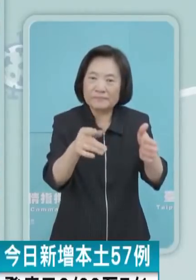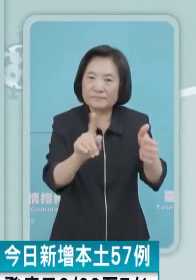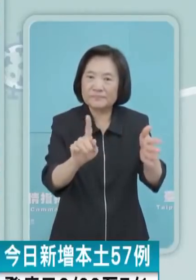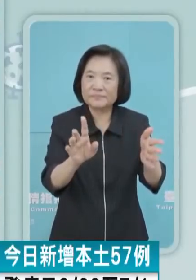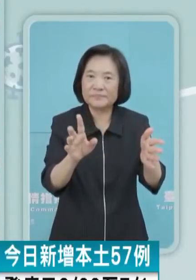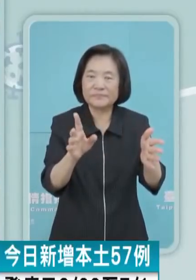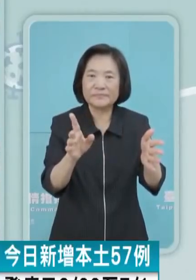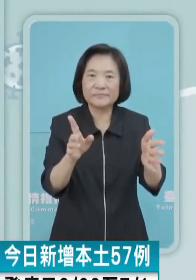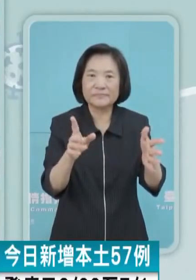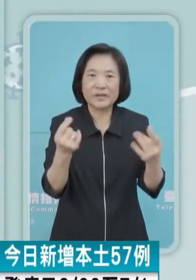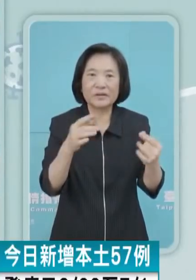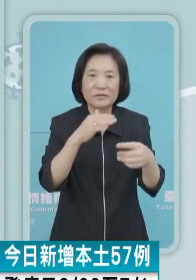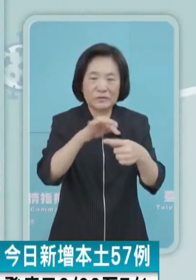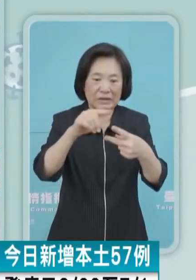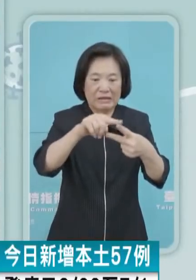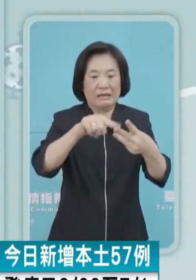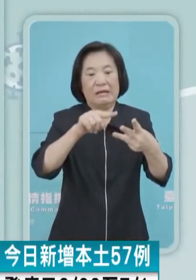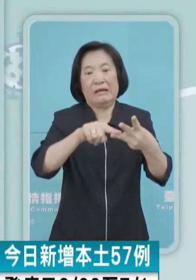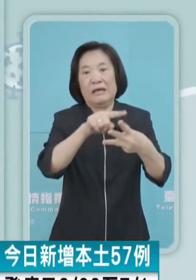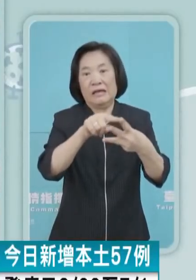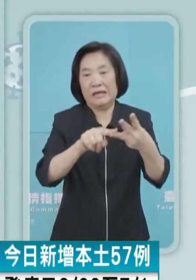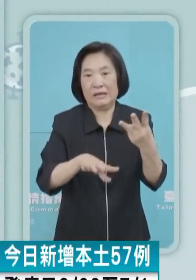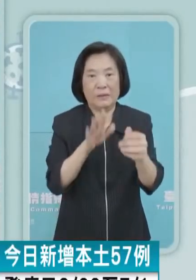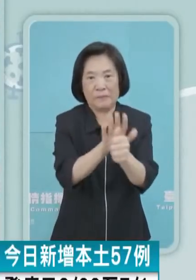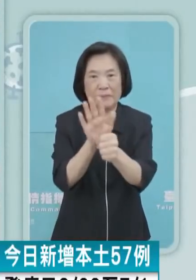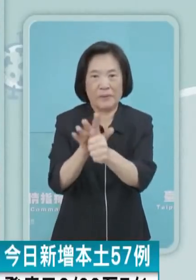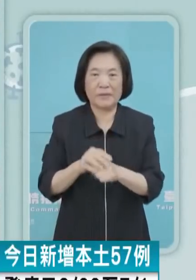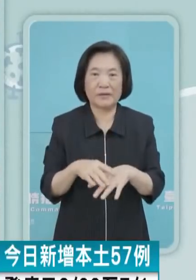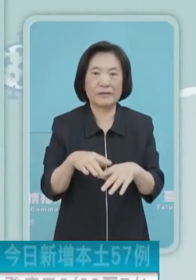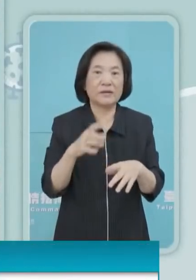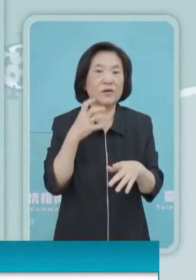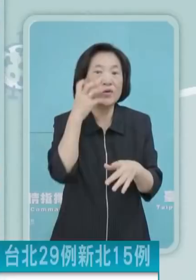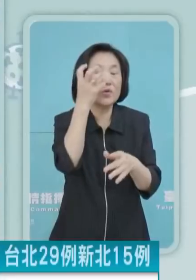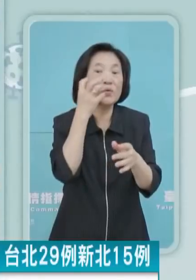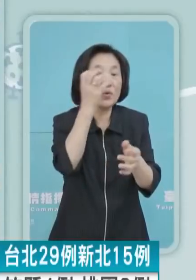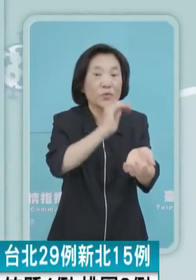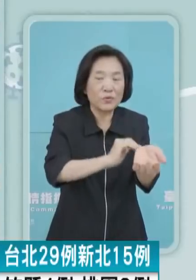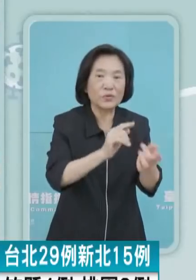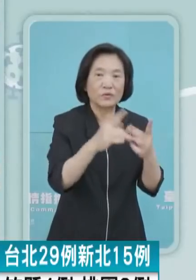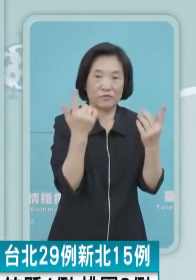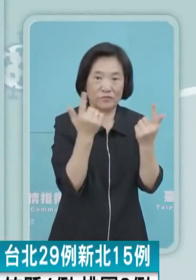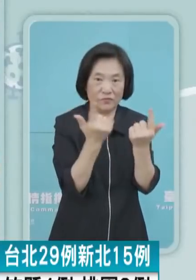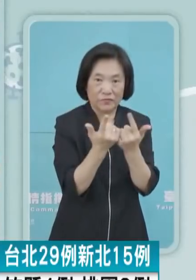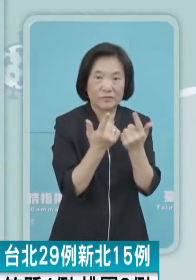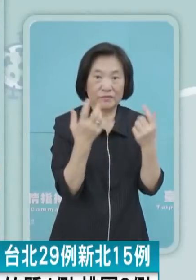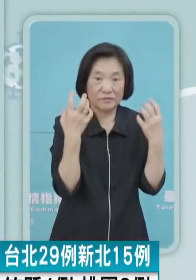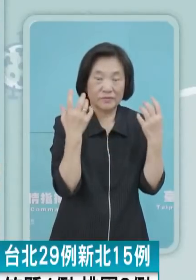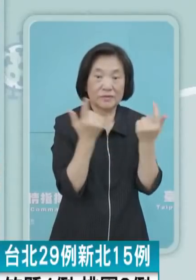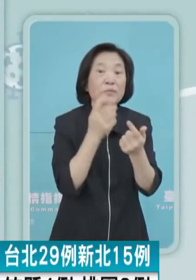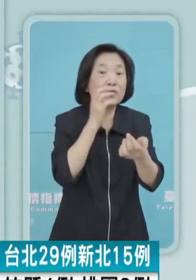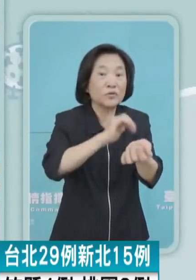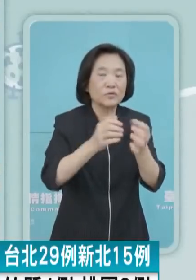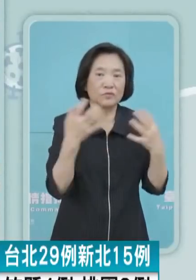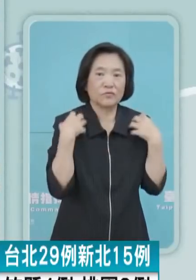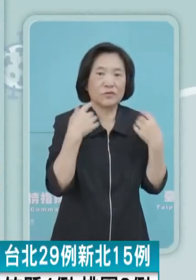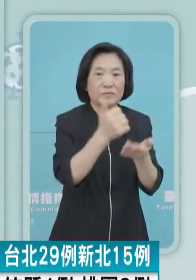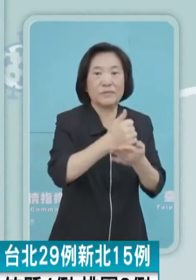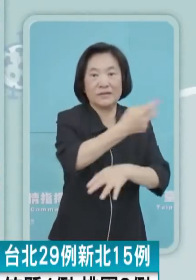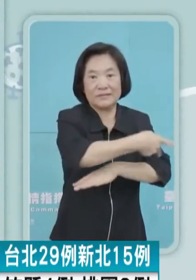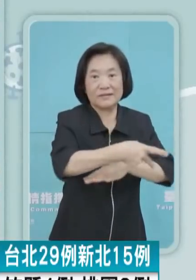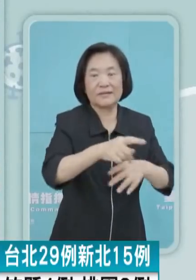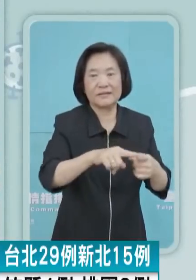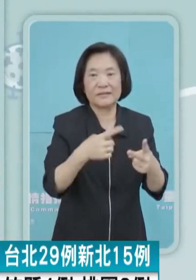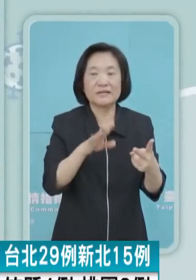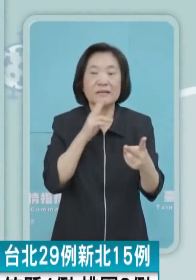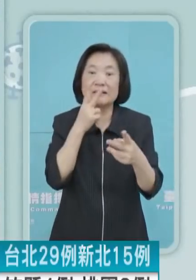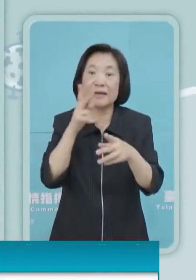用我们叫做三大集团军，你知道这个台北荣总负责这个滨江市场，那环南市场